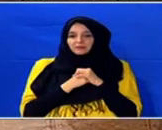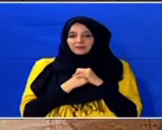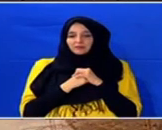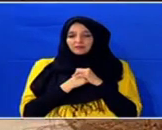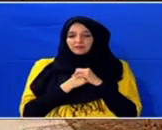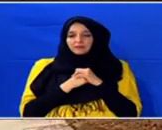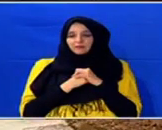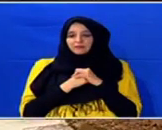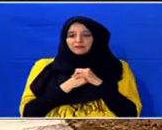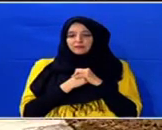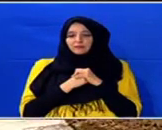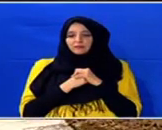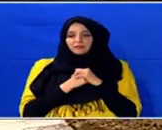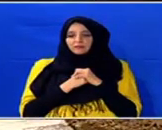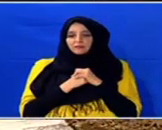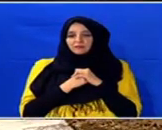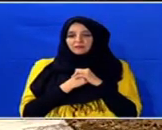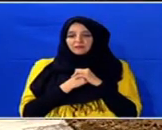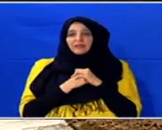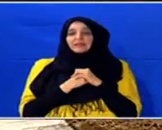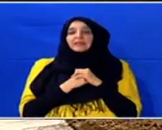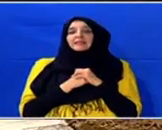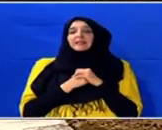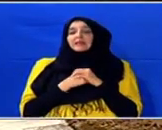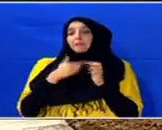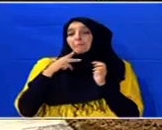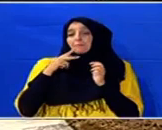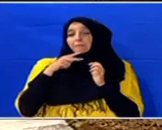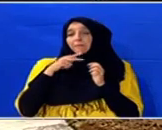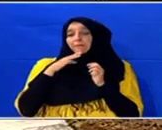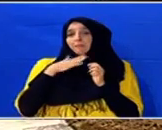العمه ومن بعدك عمتها هذه ماتت.